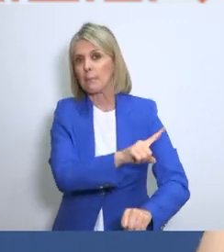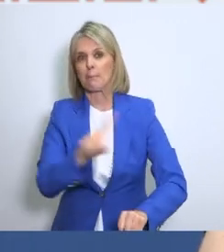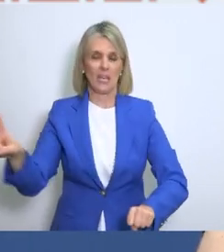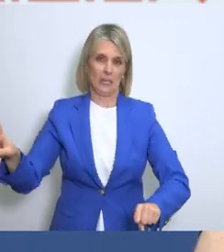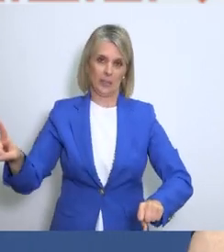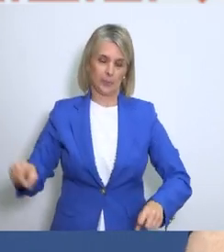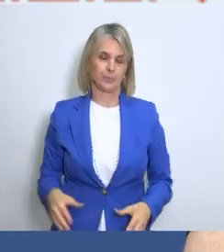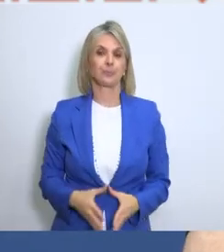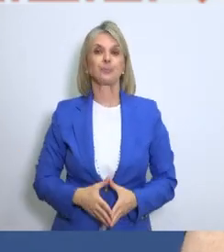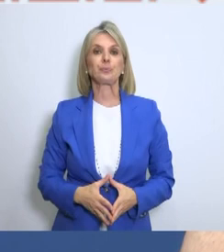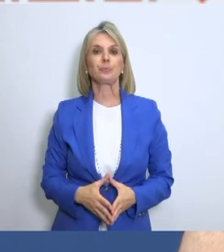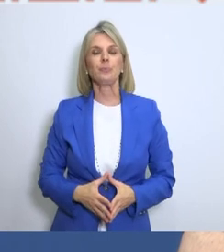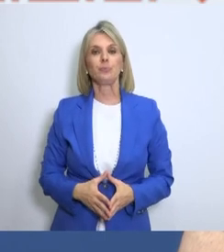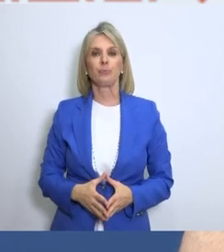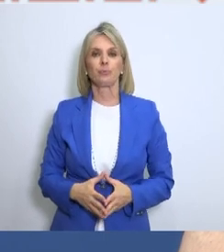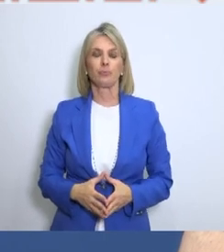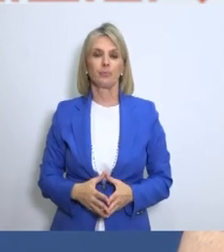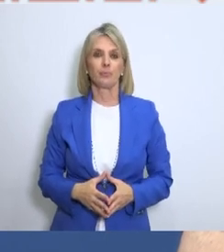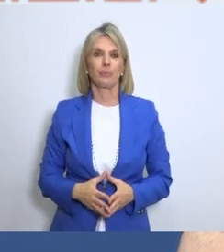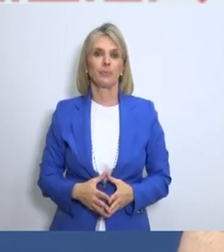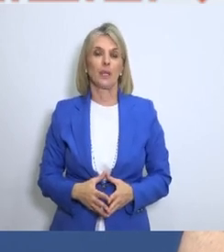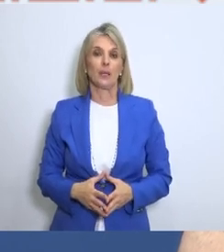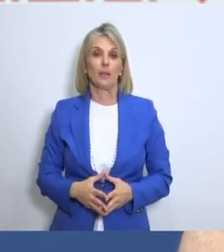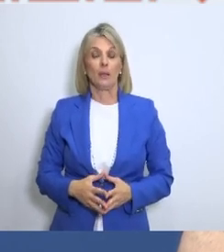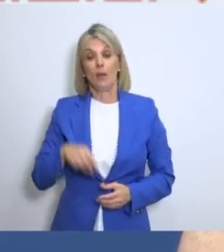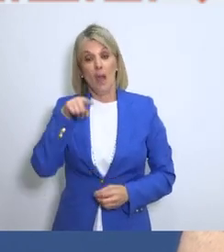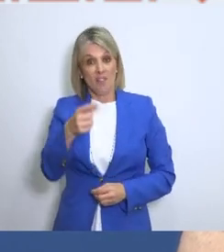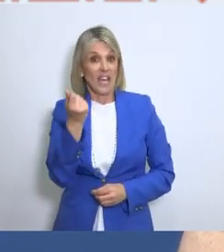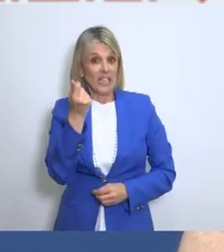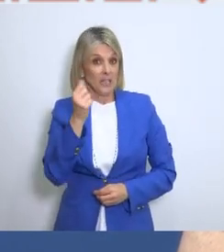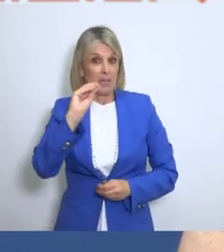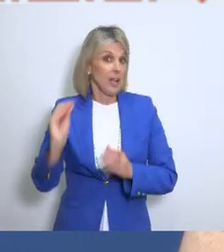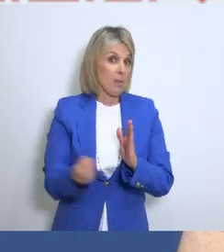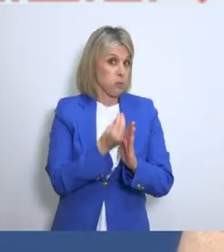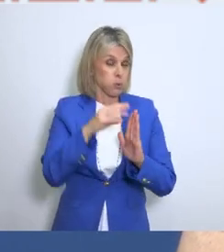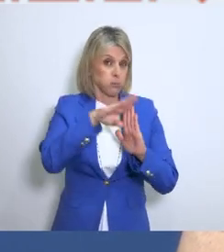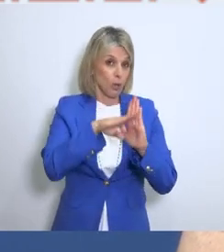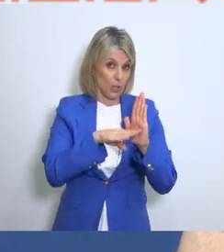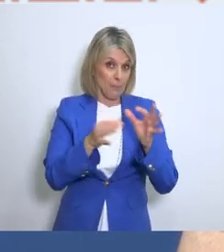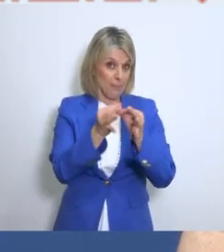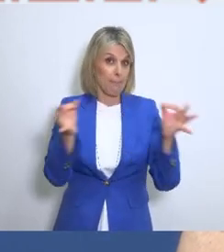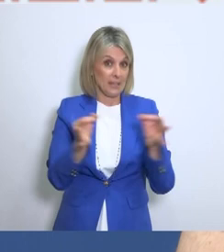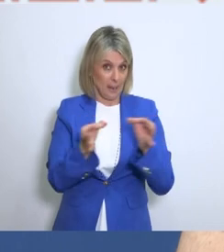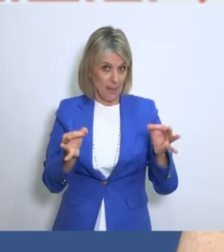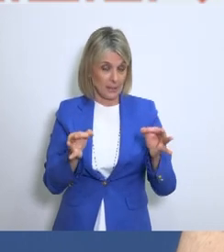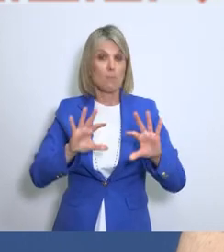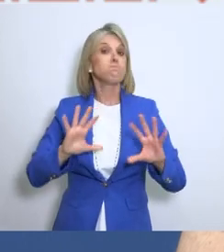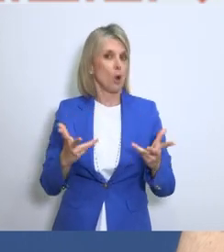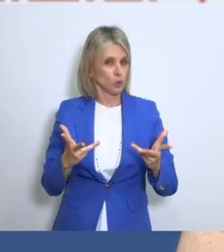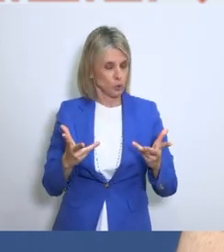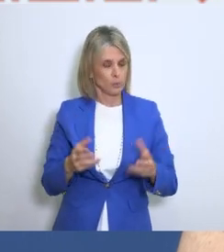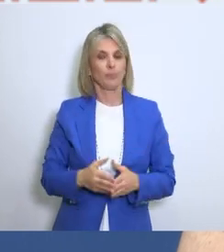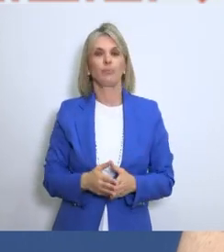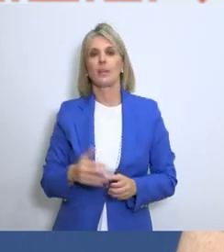Για να χρηματοδοτήσουμε προφανώς ένα τέτοιο πρόγραμμα, η ΟΚΔΕ λέει πως πρέπει να προχωρήσουμε στα εξής.